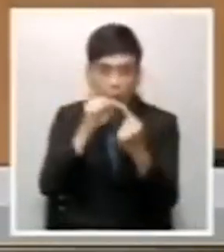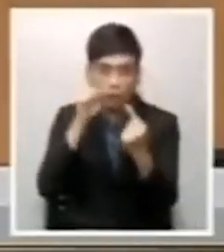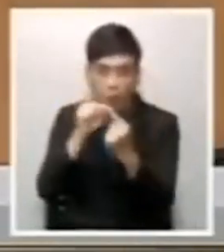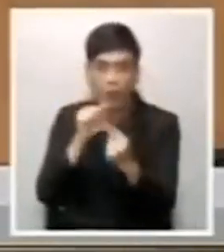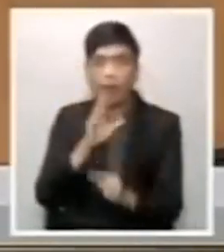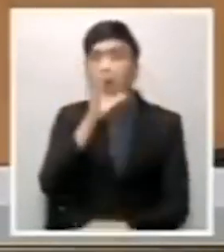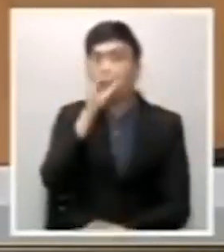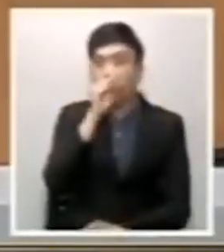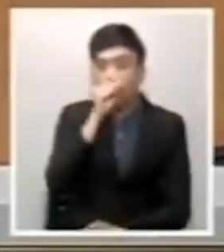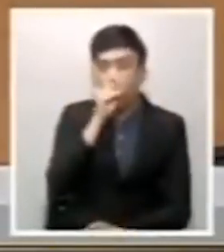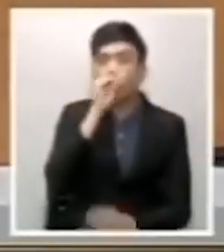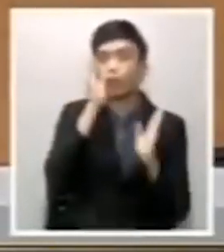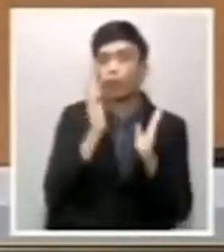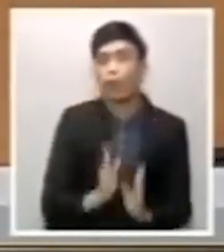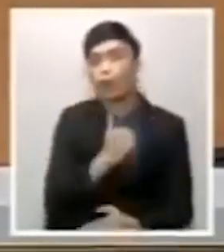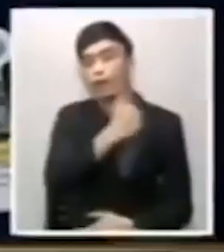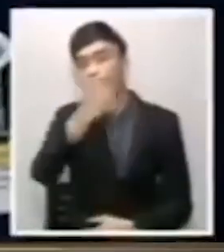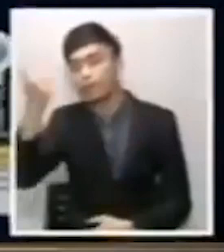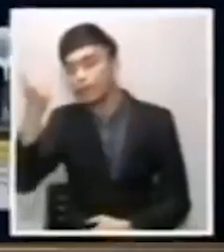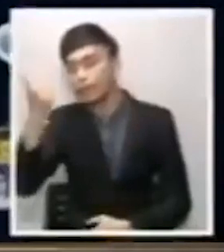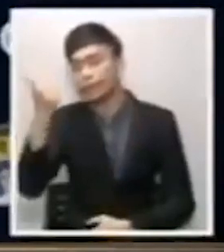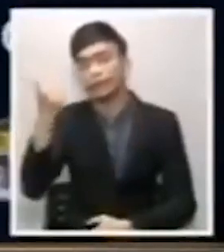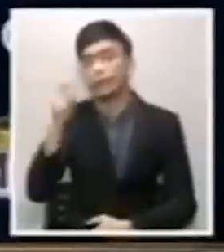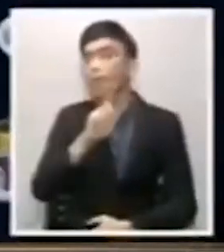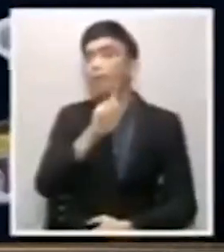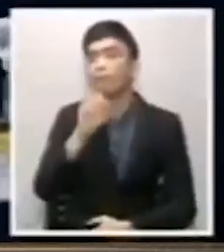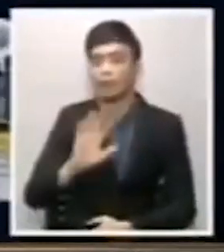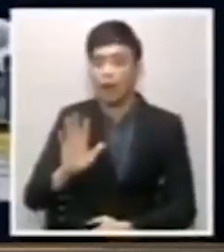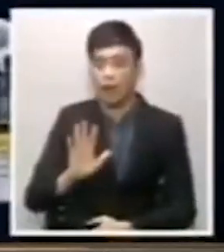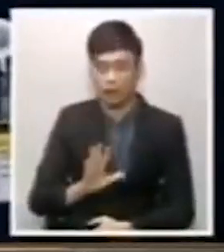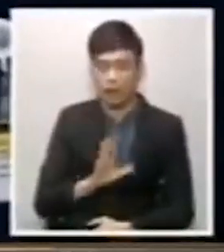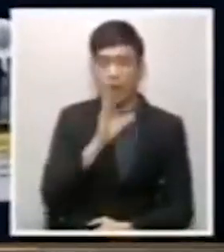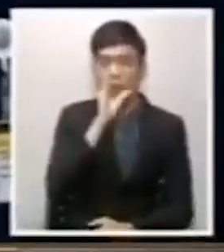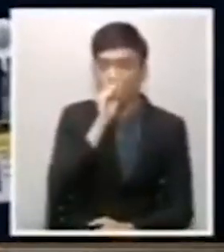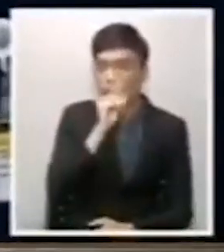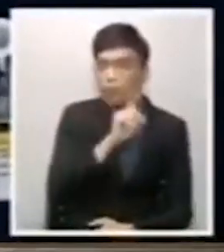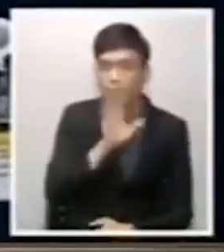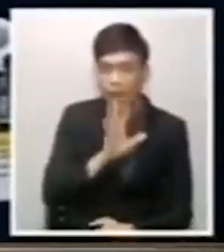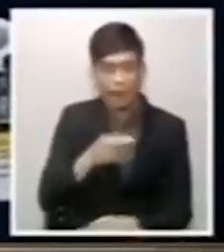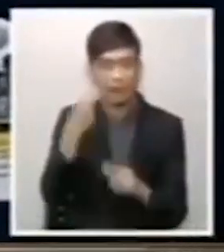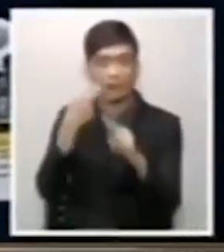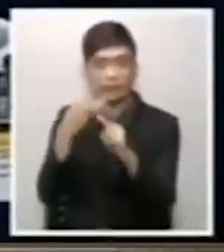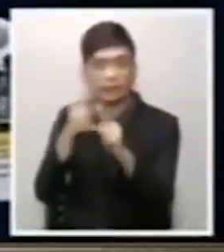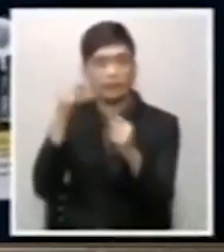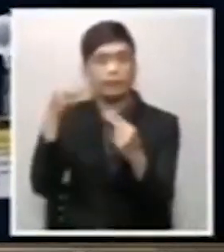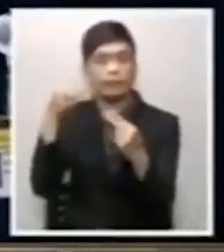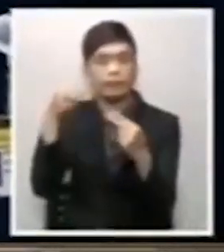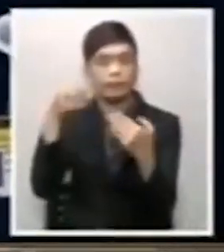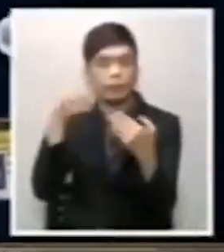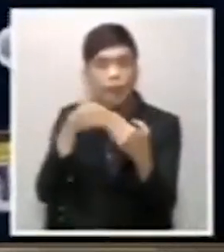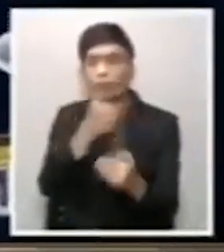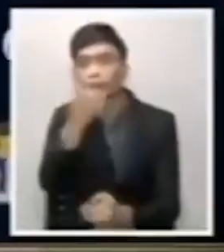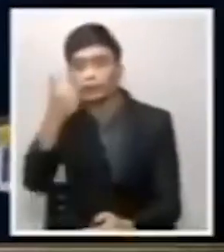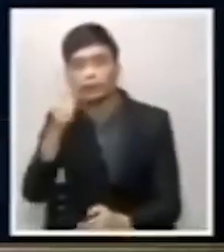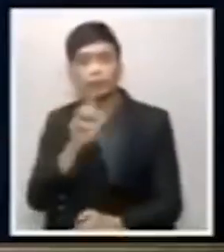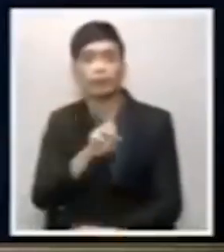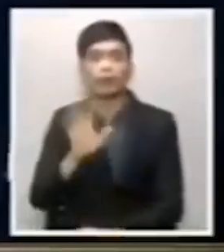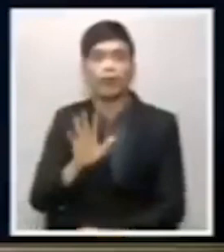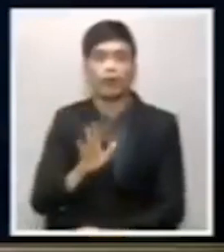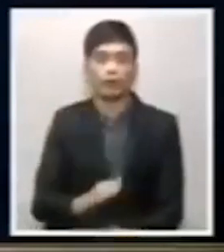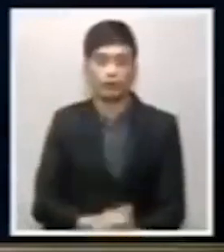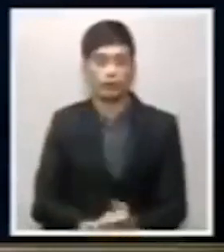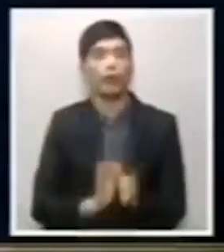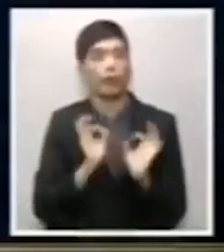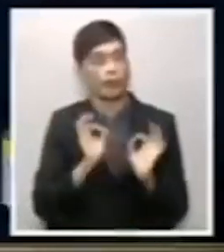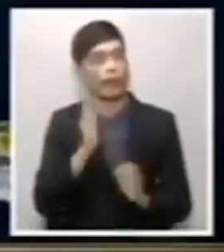คลอื่นโดยไม่จำเป็นครับท่านหลีกเลี่ยงได้นะครับท่านไม่จำเป็นต้องไปเอ่ยชื่อท่านอื่นนะครับ ครับขอบคุณครับ